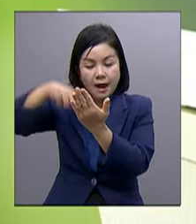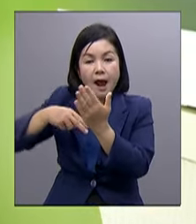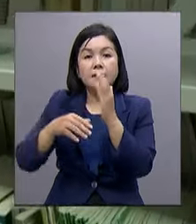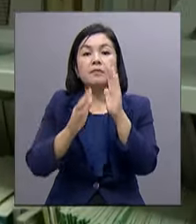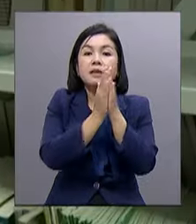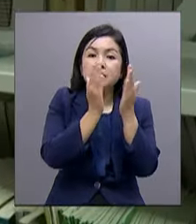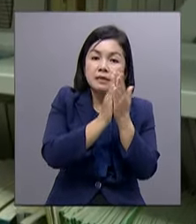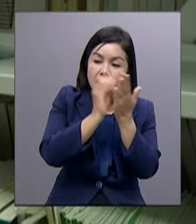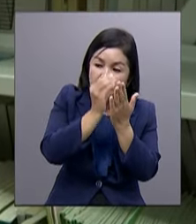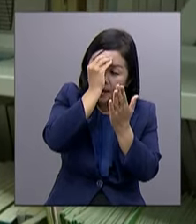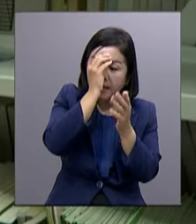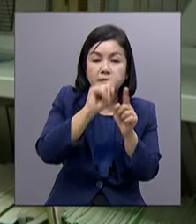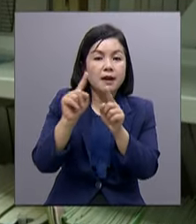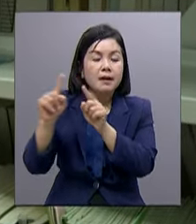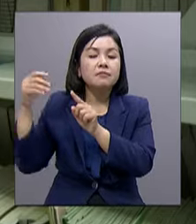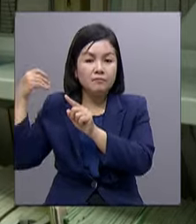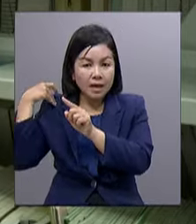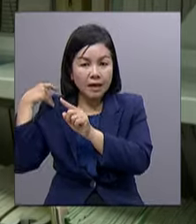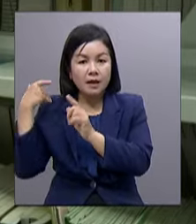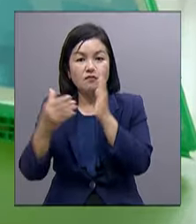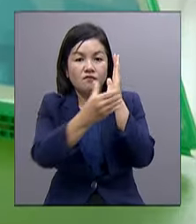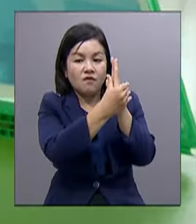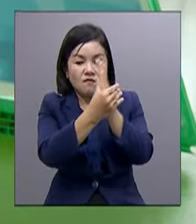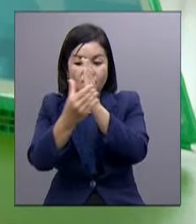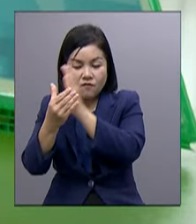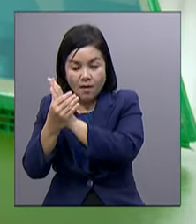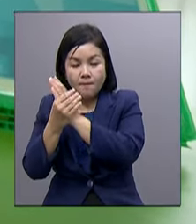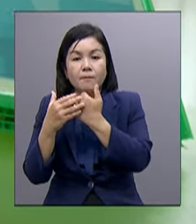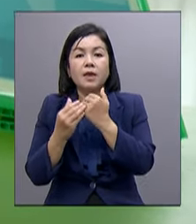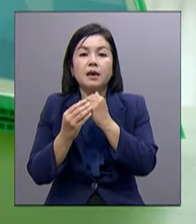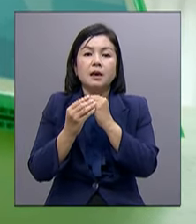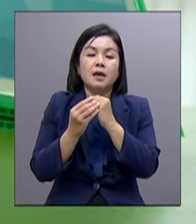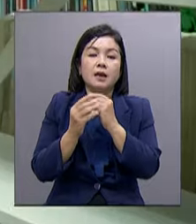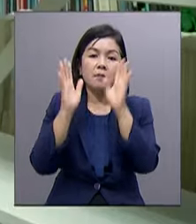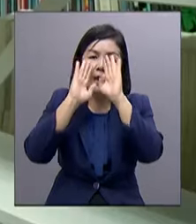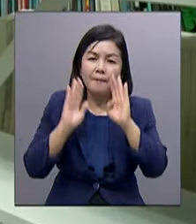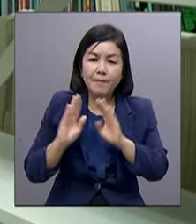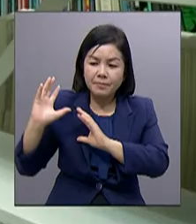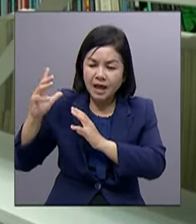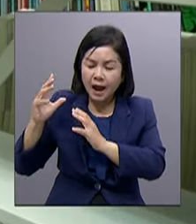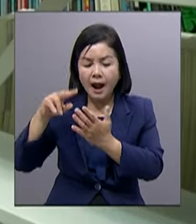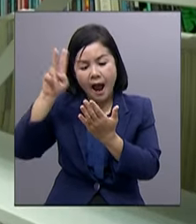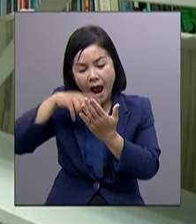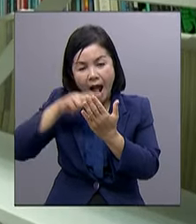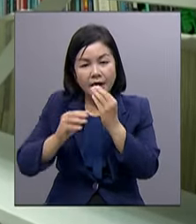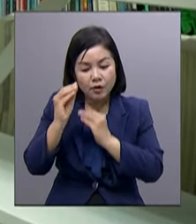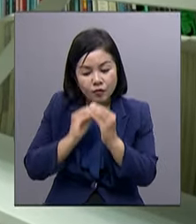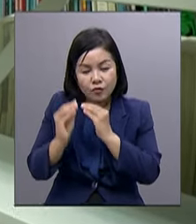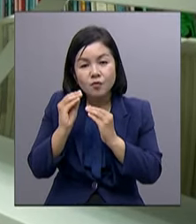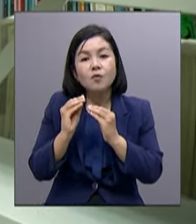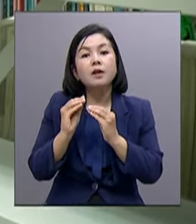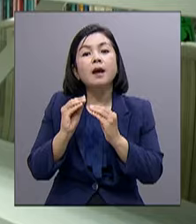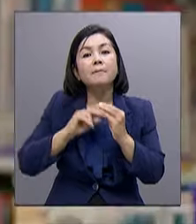าการหลากหลายนะคะแล้วก็ในส่วนของนวนิยายนวนิยายจีนนวนิยายแปลนะคะเรื่องสั้นก็จะ